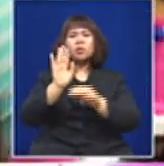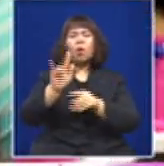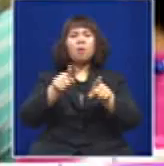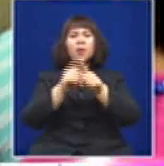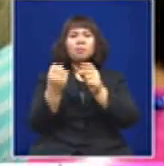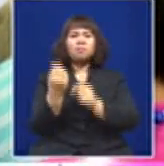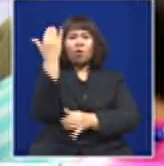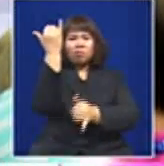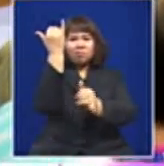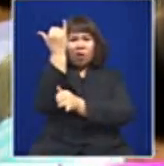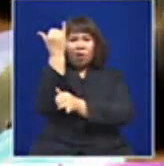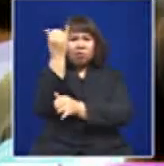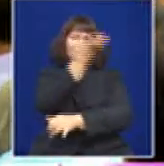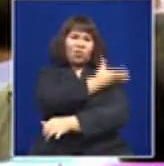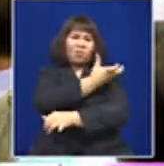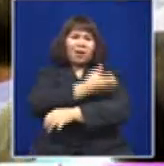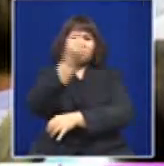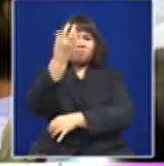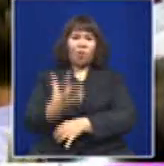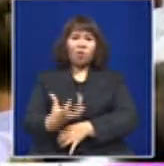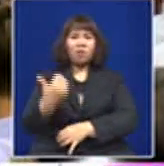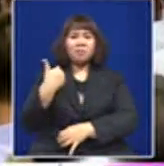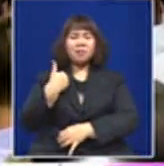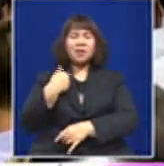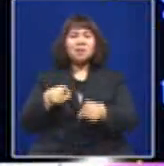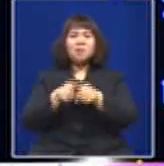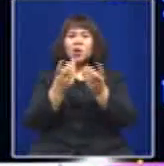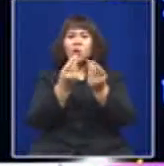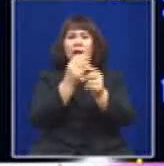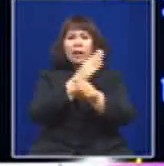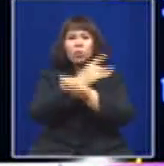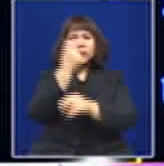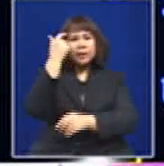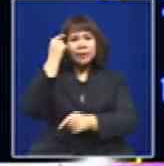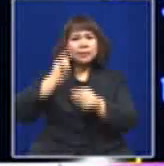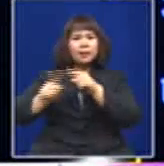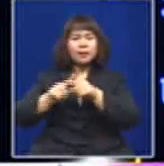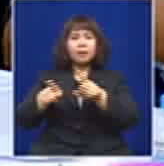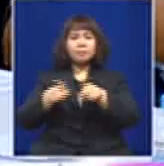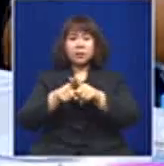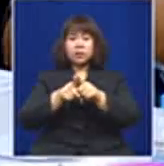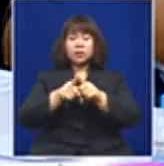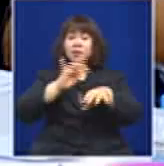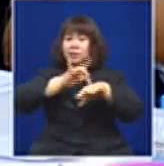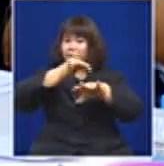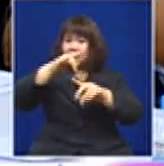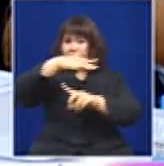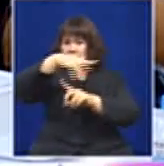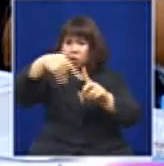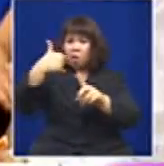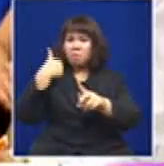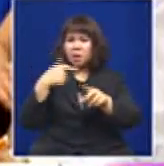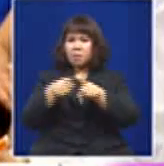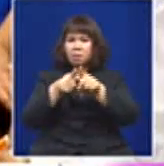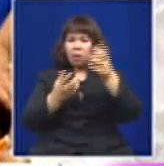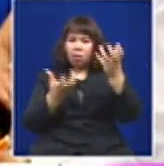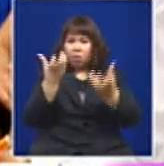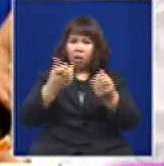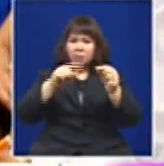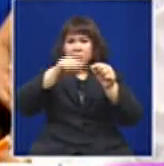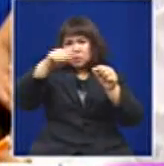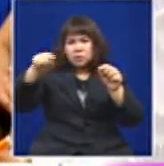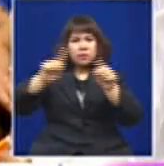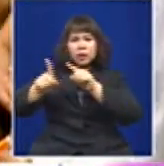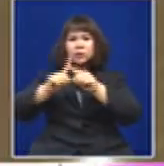ไตน์นักฟิสิกส์ผู้ตั้งทฤษฎีของคณิตศาสตร์ที่ชี้ให้เห็นว่าในสิ่งแวดล้อมนั้นมีอนุภาคมวลและคลื่นชนิด